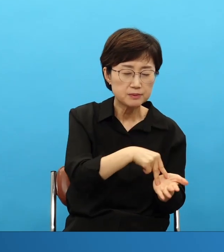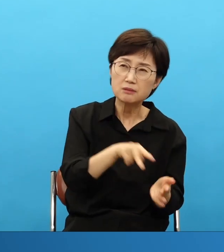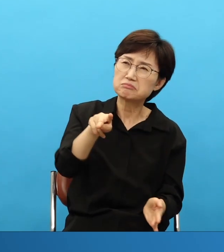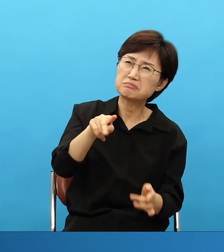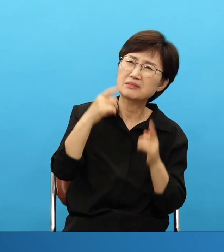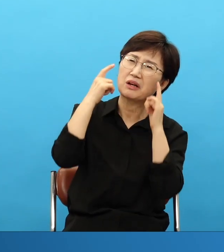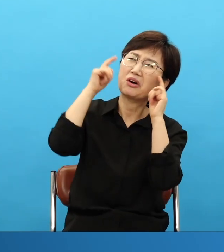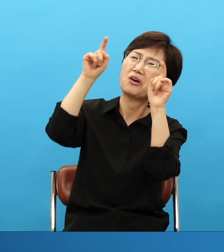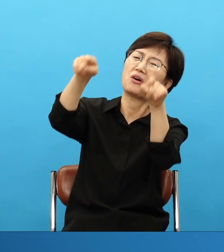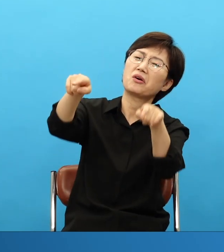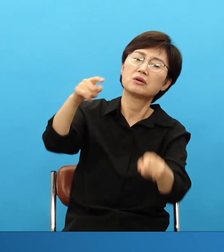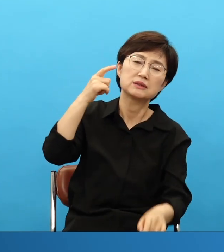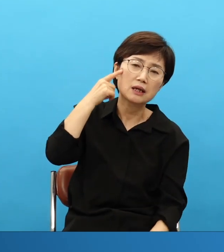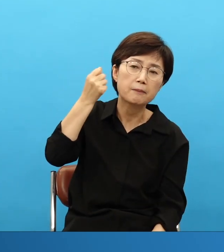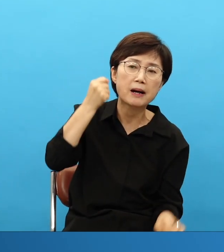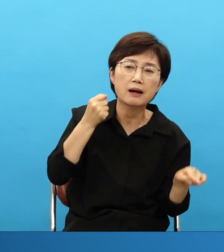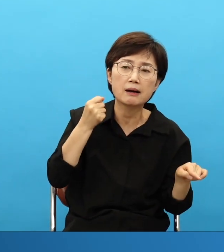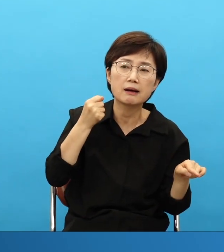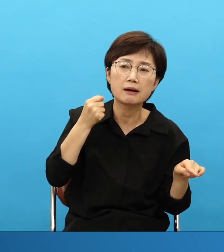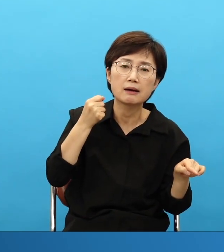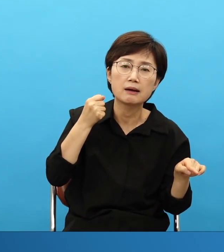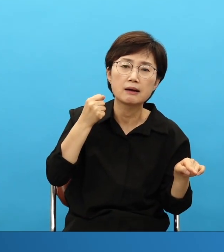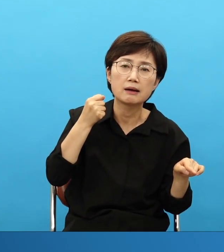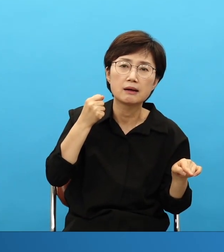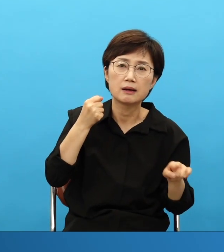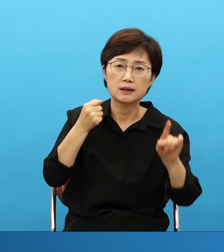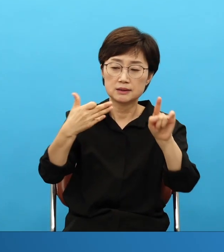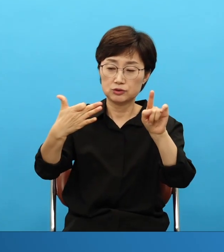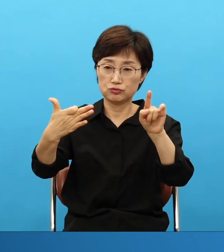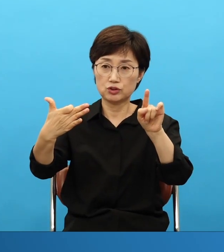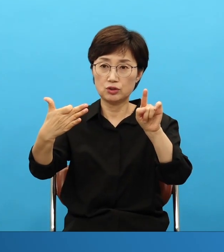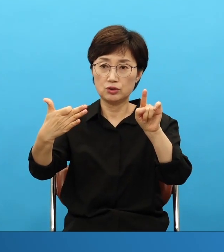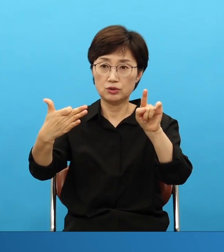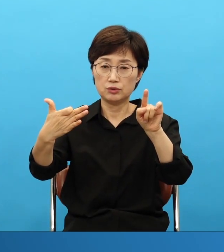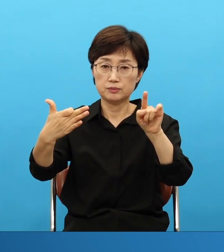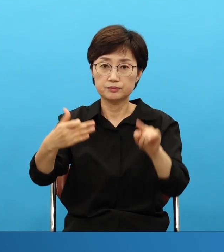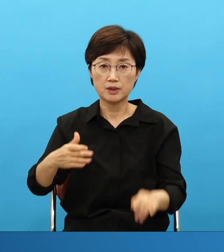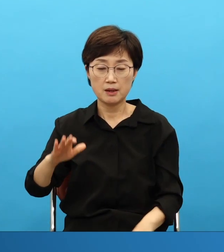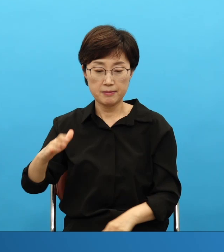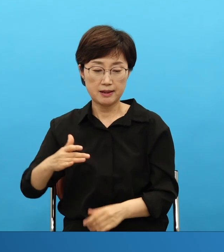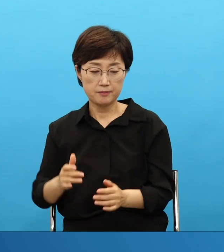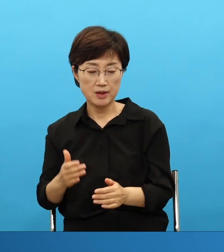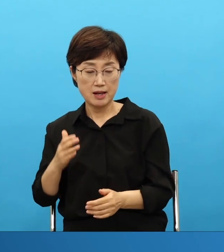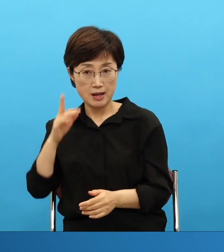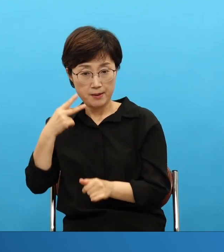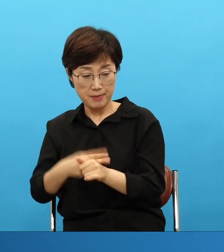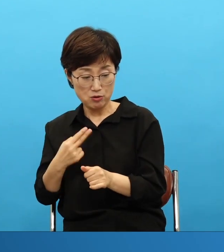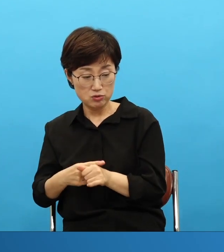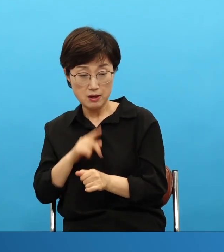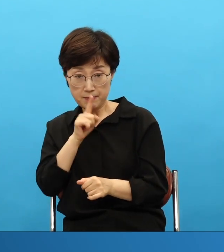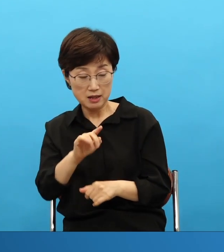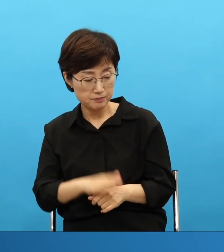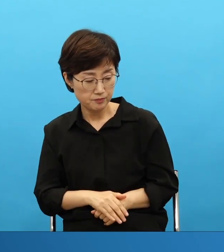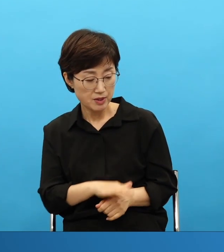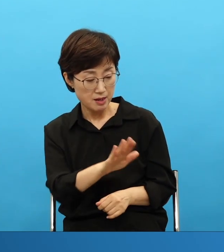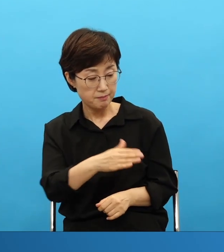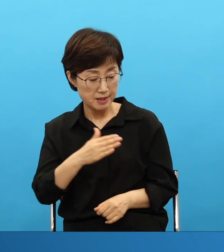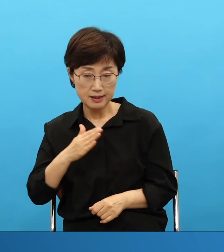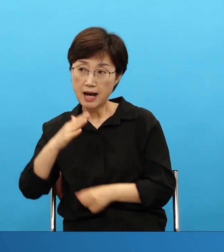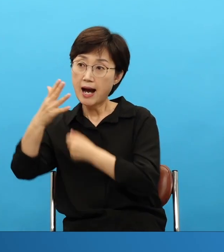것이 이러면서요 19절에 내가 지혜 있는 자들의 지혜를